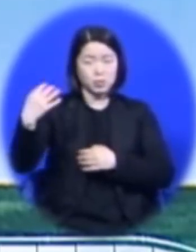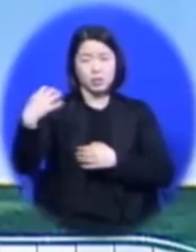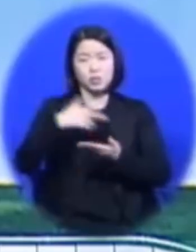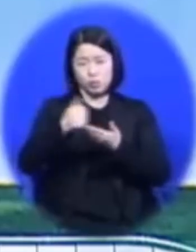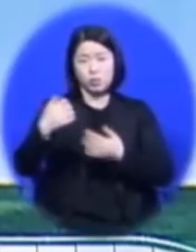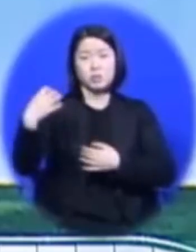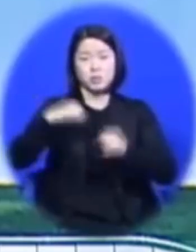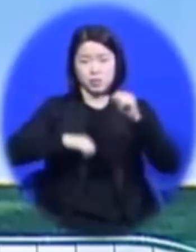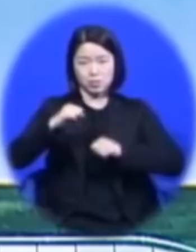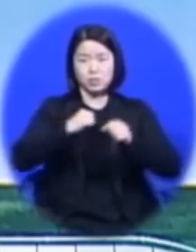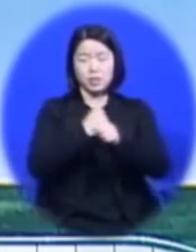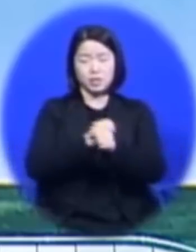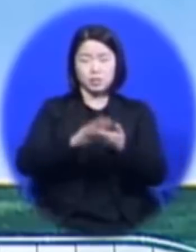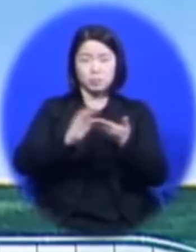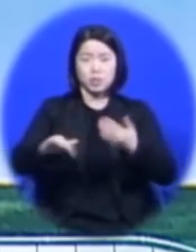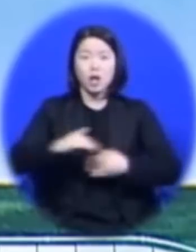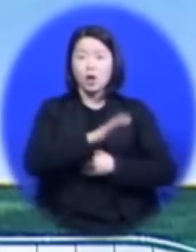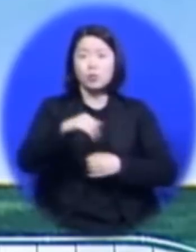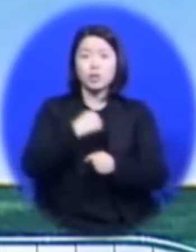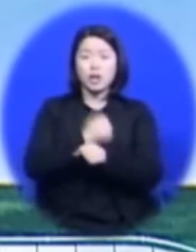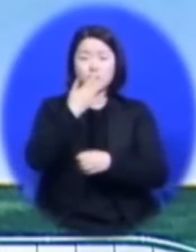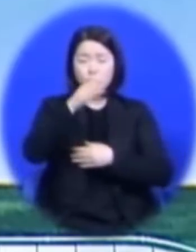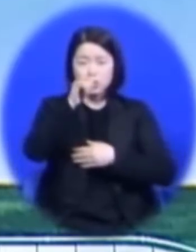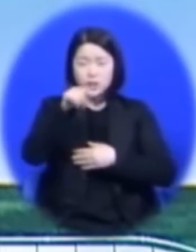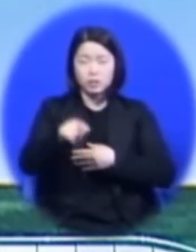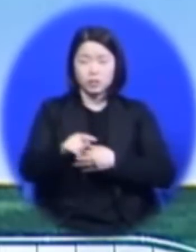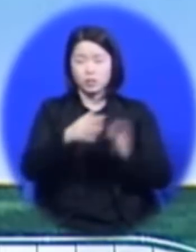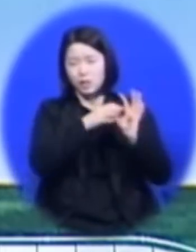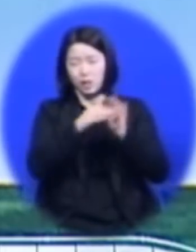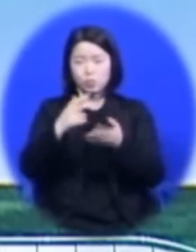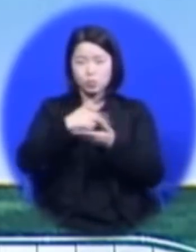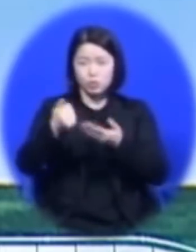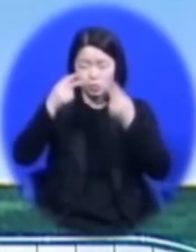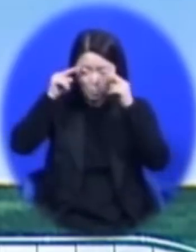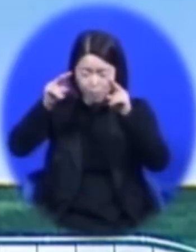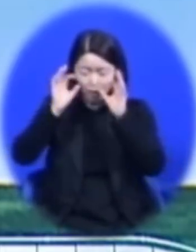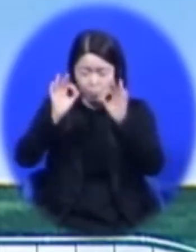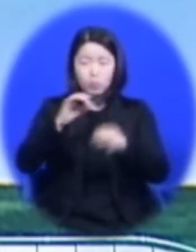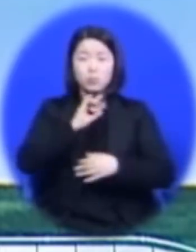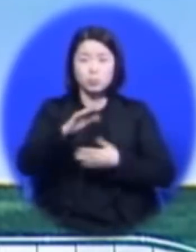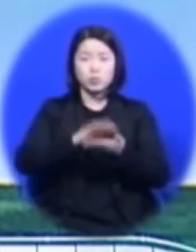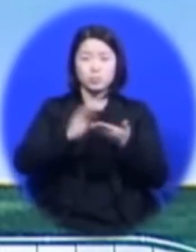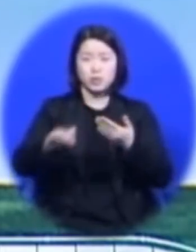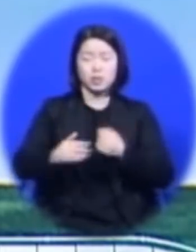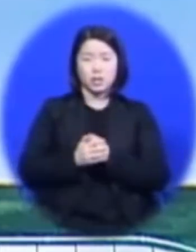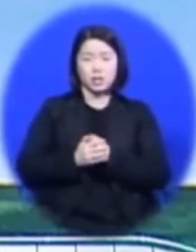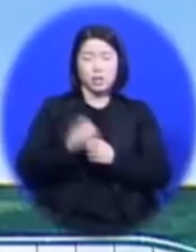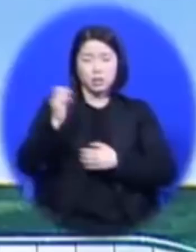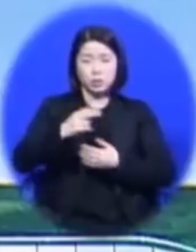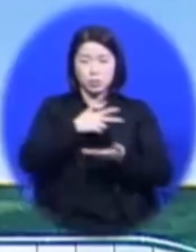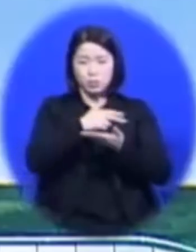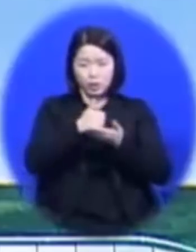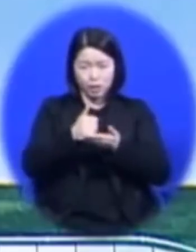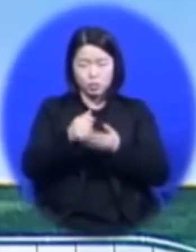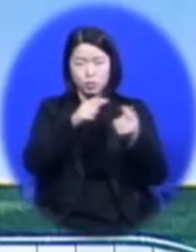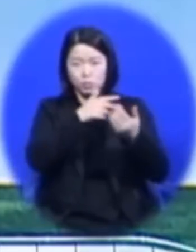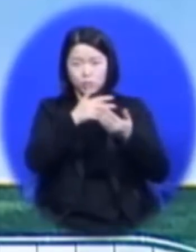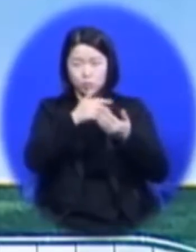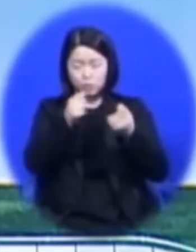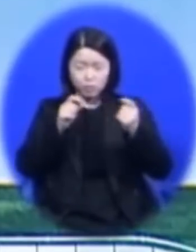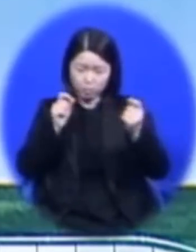역사하십니다 우리가 할 수 있는 것은 계속 주님을 바라볼 뿐입니다 그리고 주님께 를 계속 가까이 가는